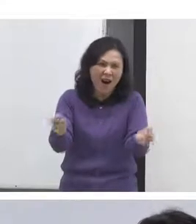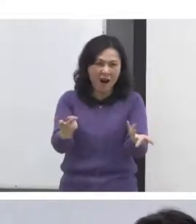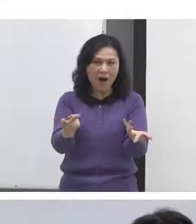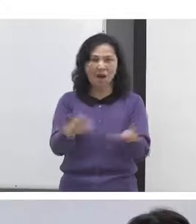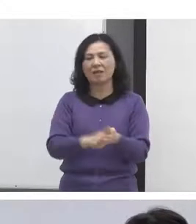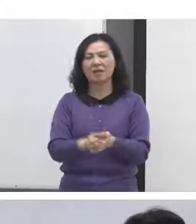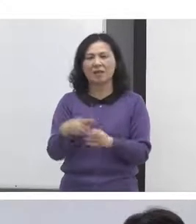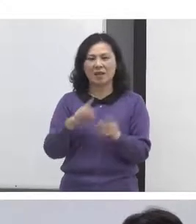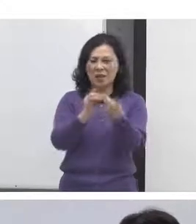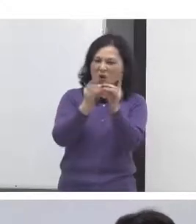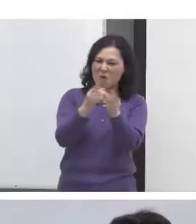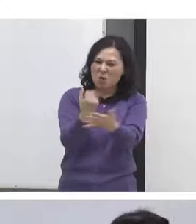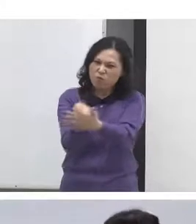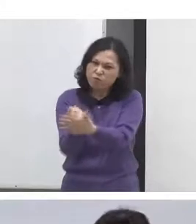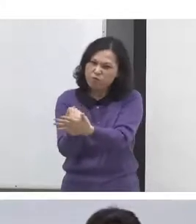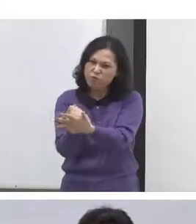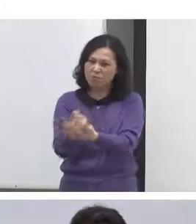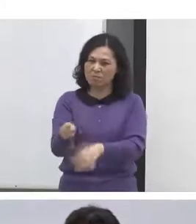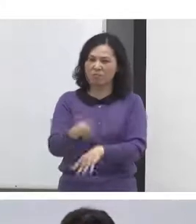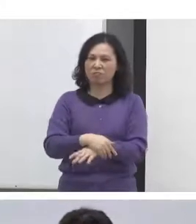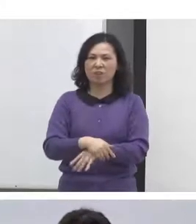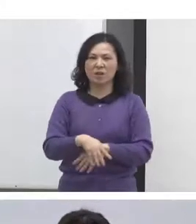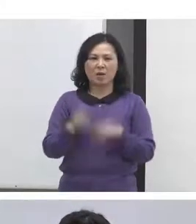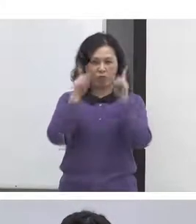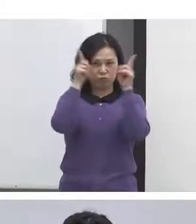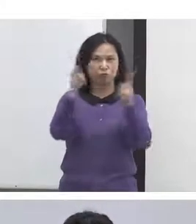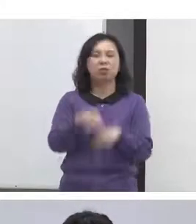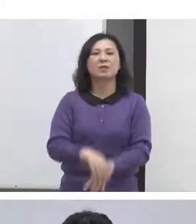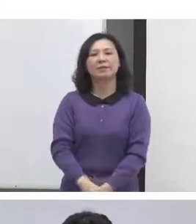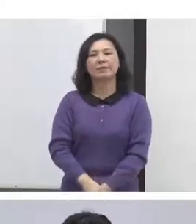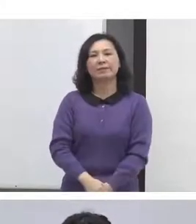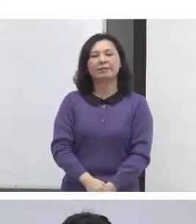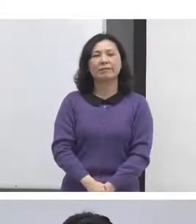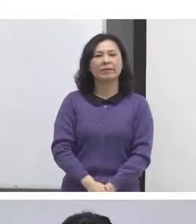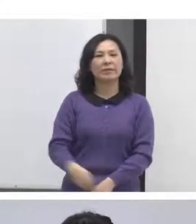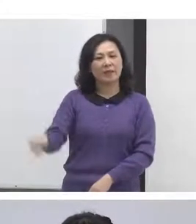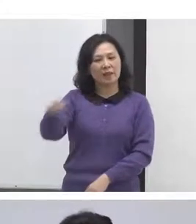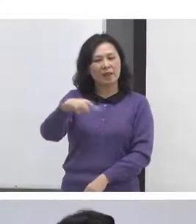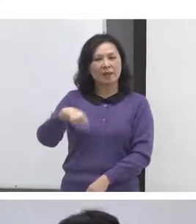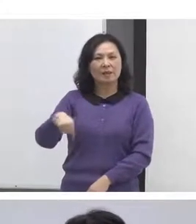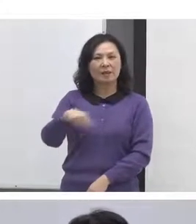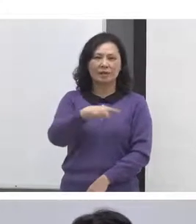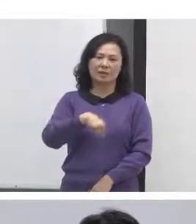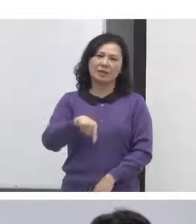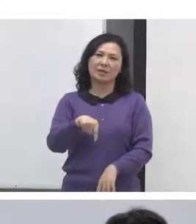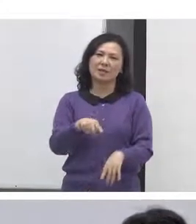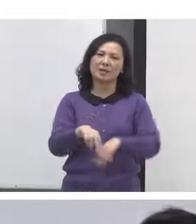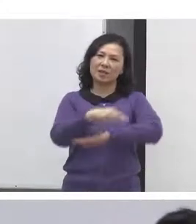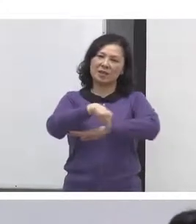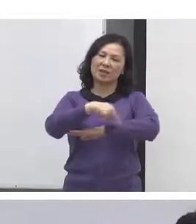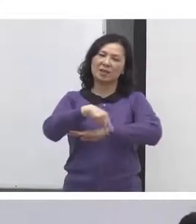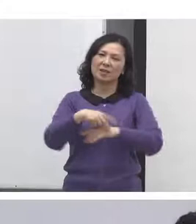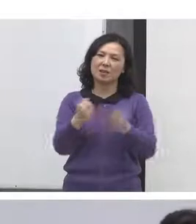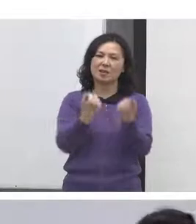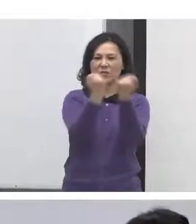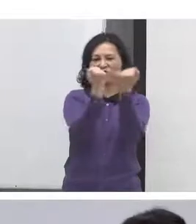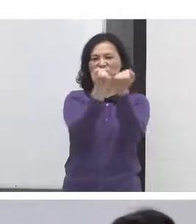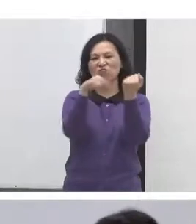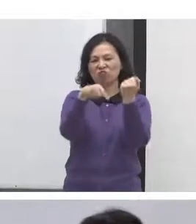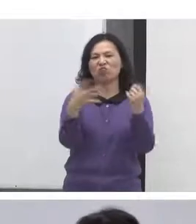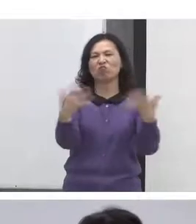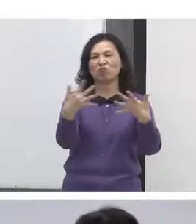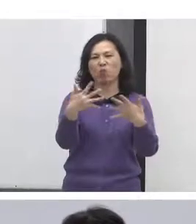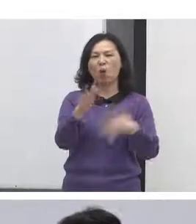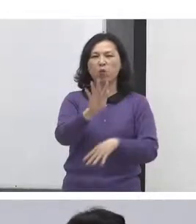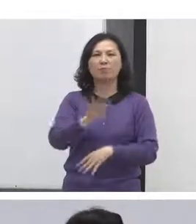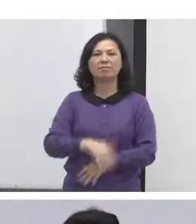情，故意把我留下来。好，那所以这是这个一些研究设计的一个伦理的问题。那还有另外一个 project， 就